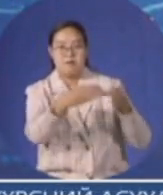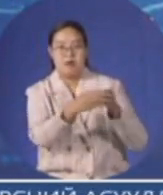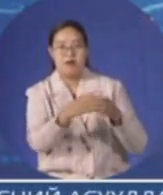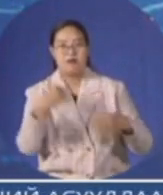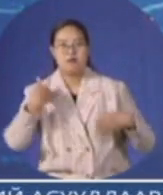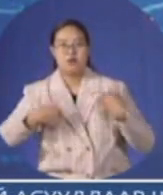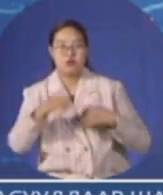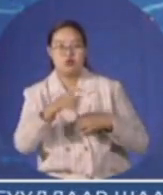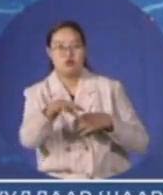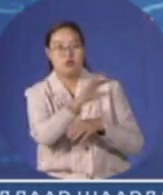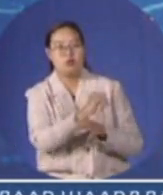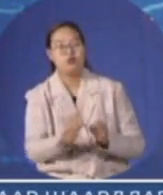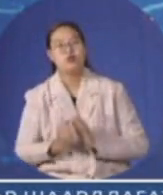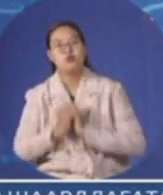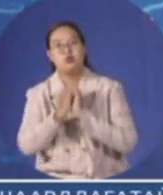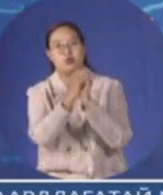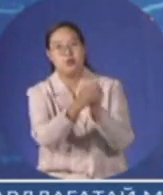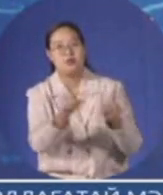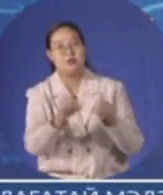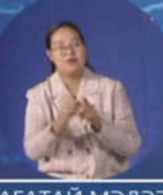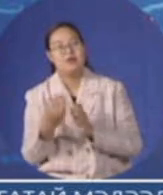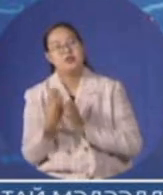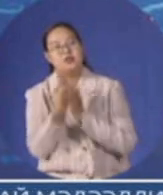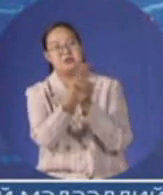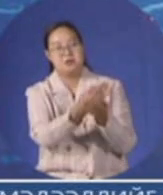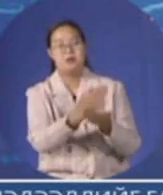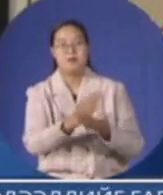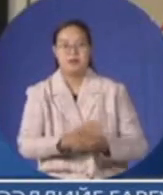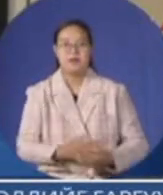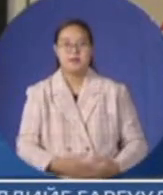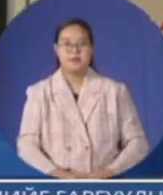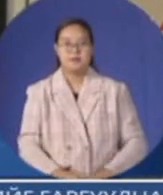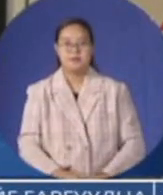дасгалжуулагчдад хүндэтгэл үзүүлж шагнал гардуулсан байна.